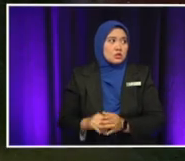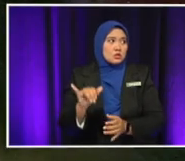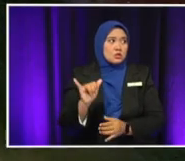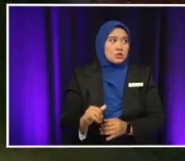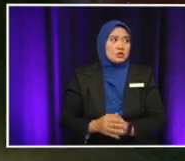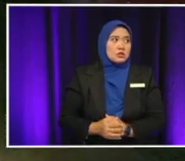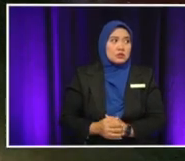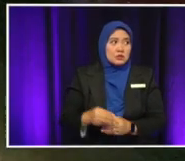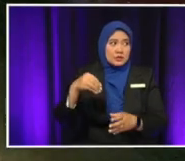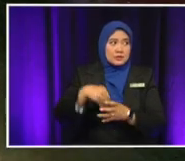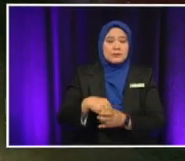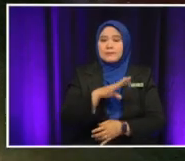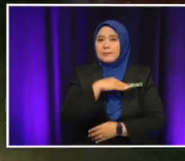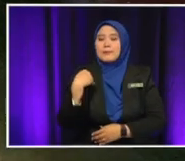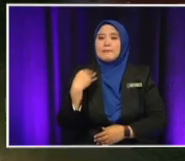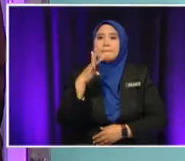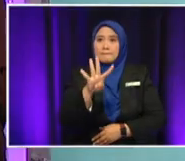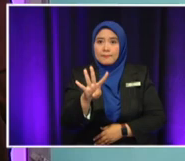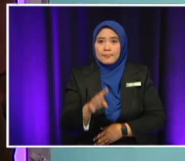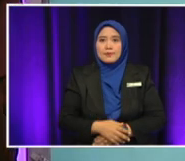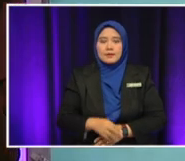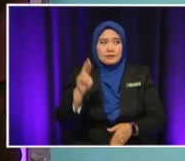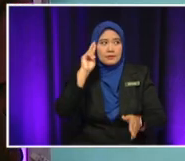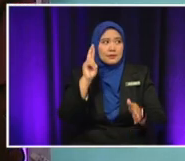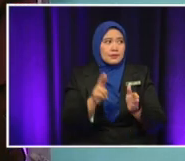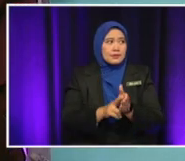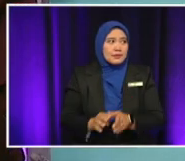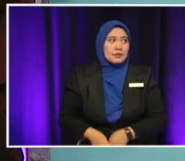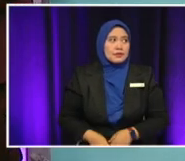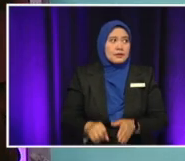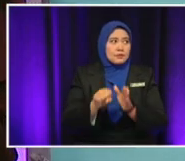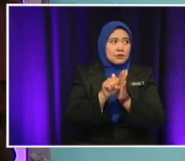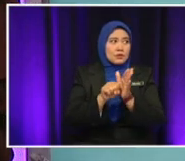alhamdulillah jadi tentu sudah biasa dia kan